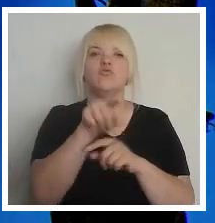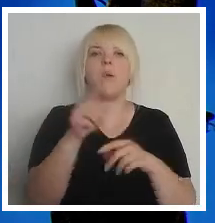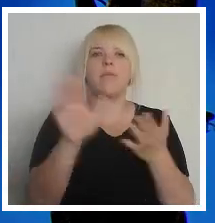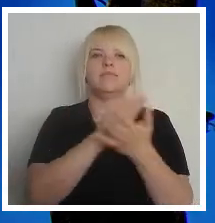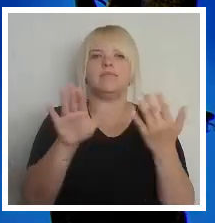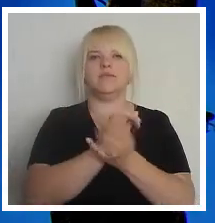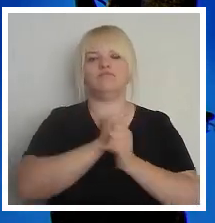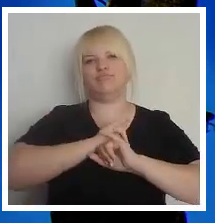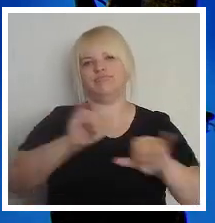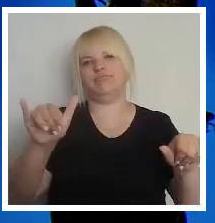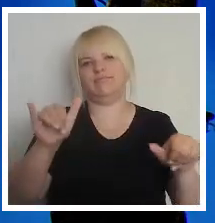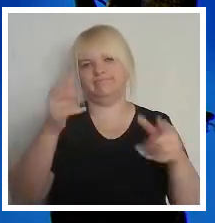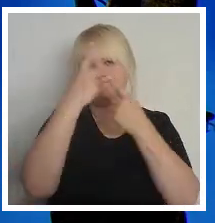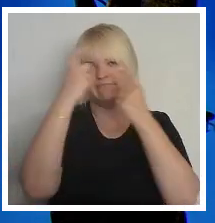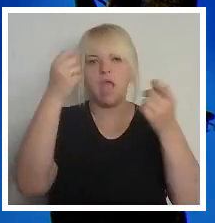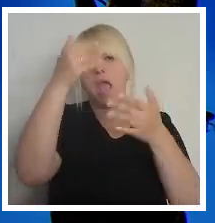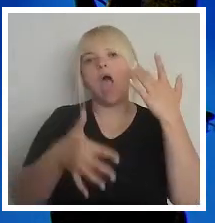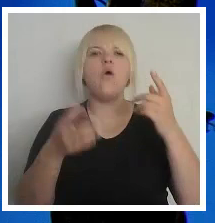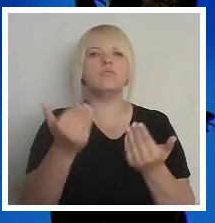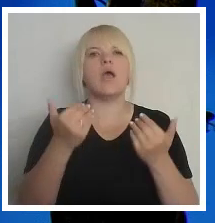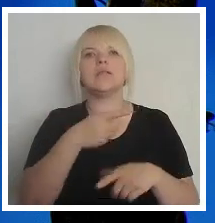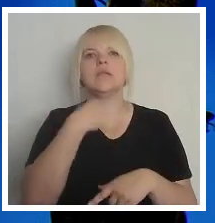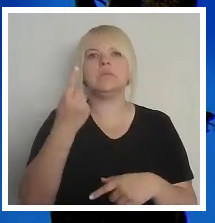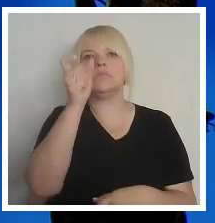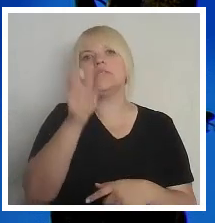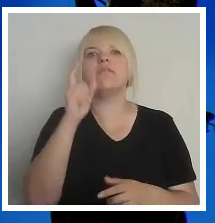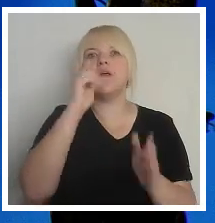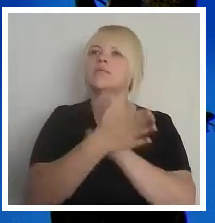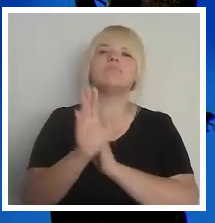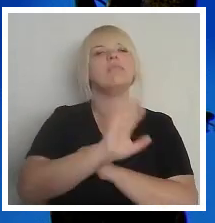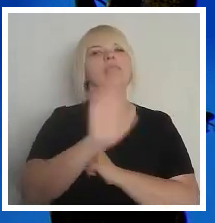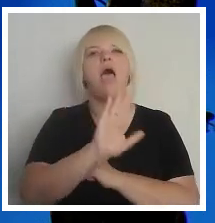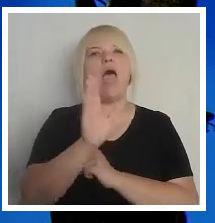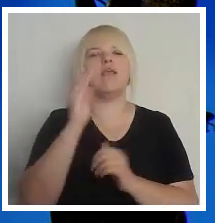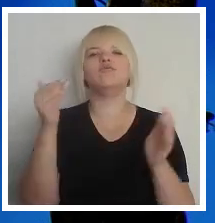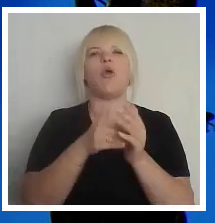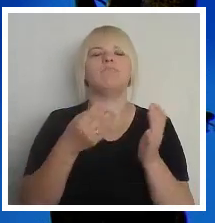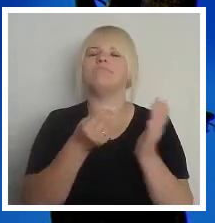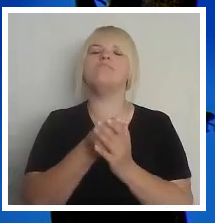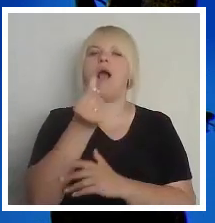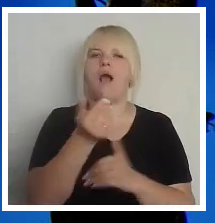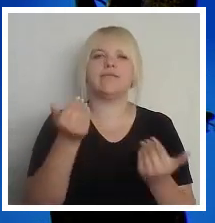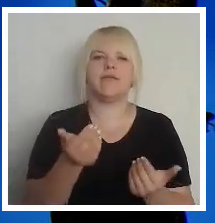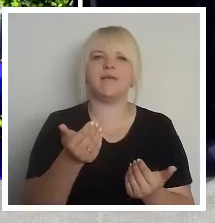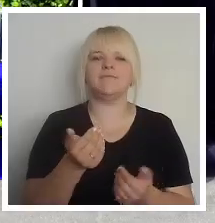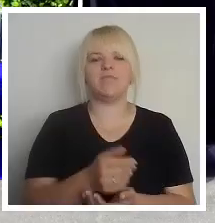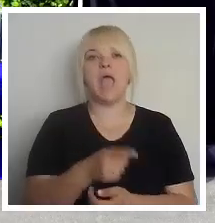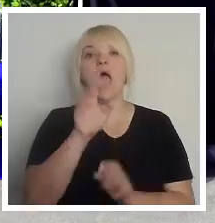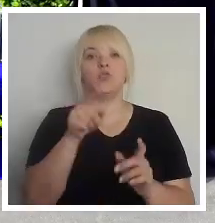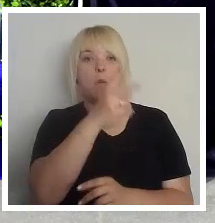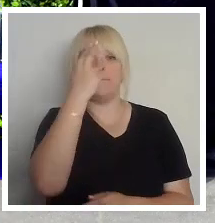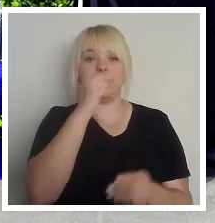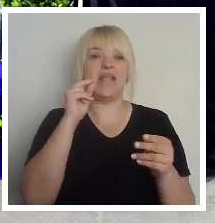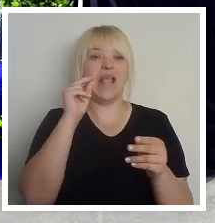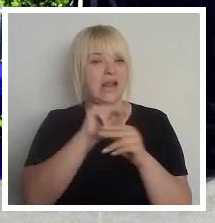bezmaksas saturu. Un tagad mēs gribam, lai cilvēks saprot, ka tagad viņam par to jāmaksā. Ja? Bet par to pieredināšanu pie